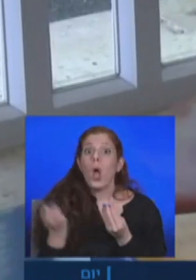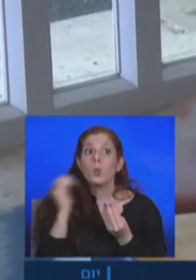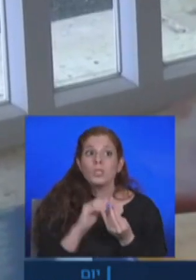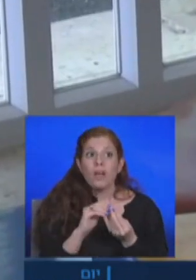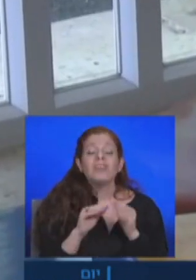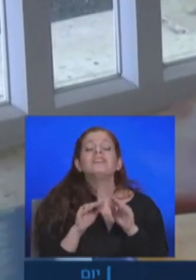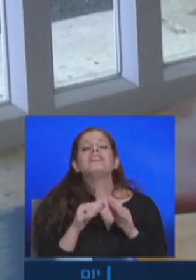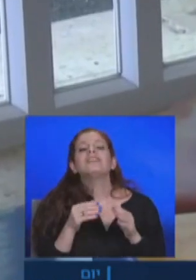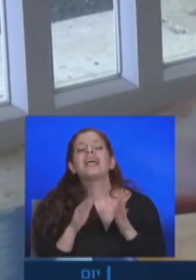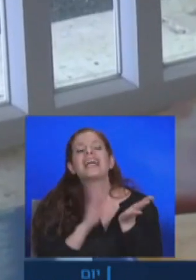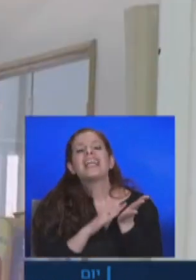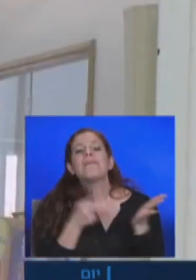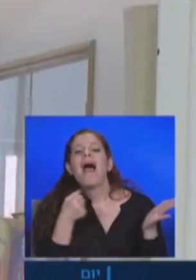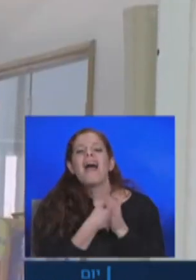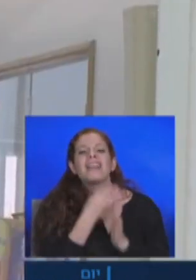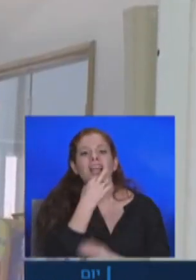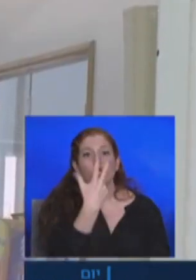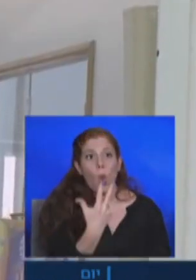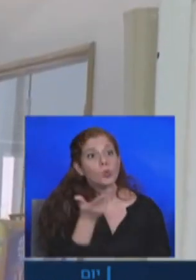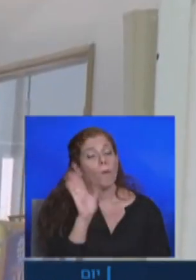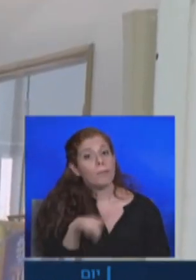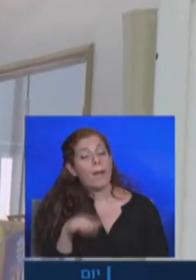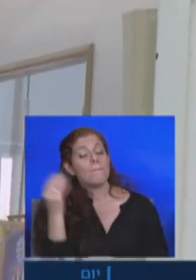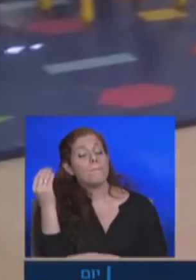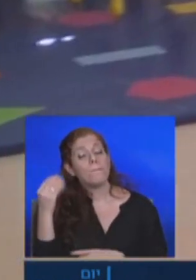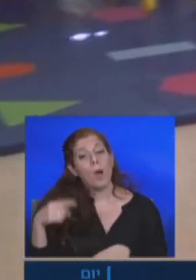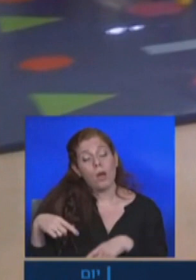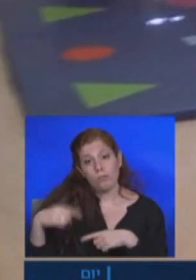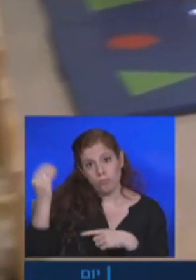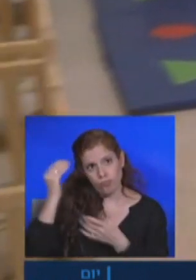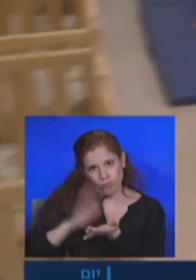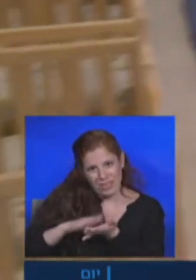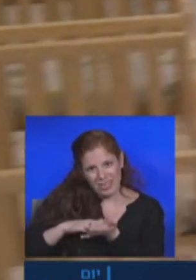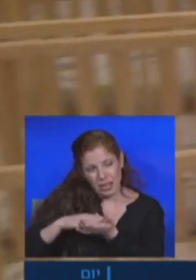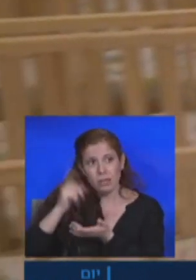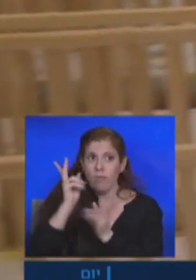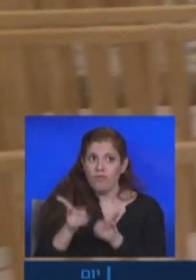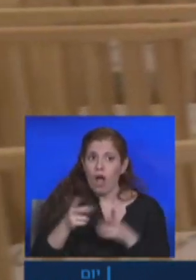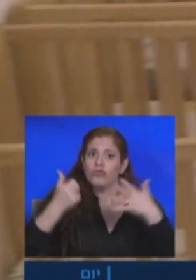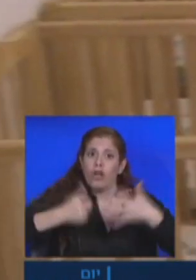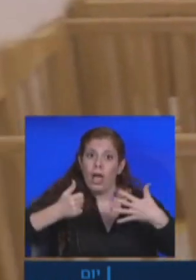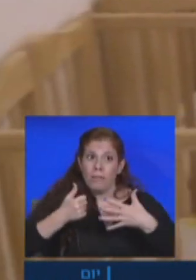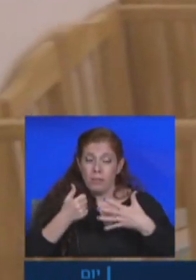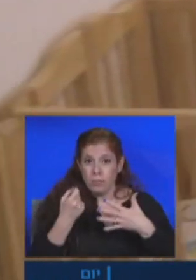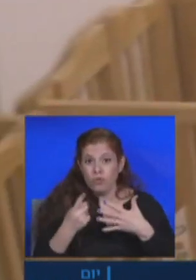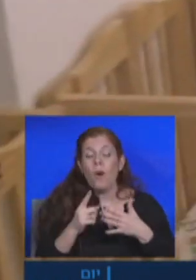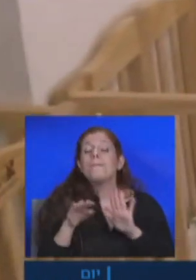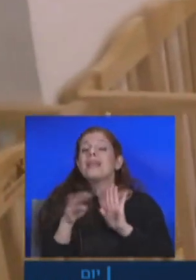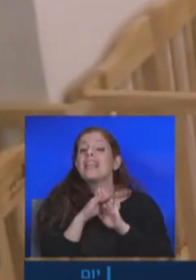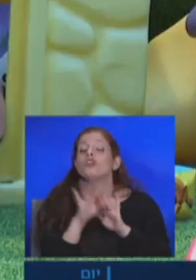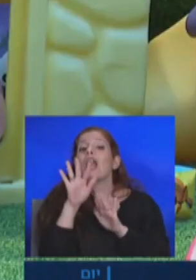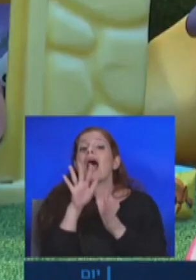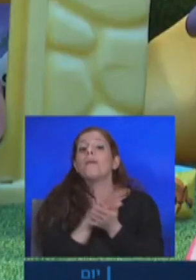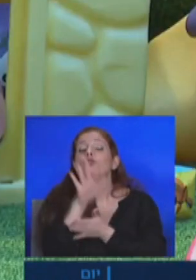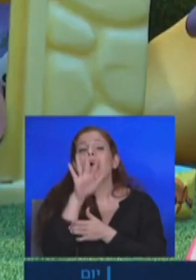3. אמנם במעונות היום ניתן יהיה לקיים שגרה בעד 6 ימים בשבוע, בתנאי ששומרים על מגבלה של 15